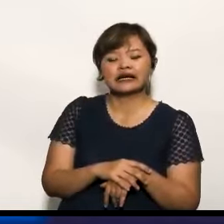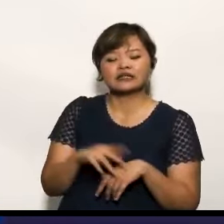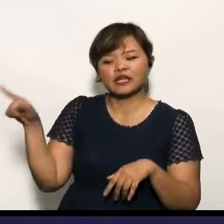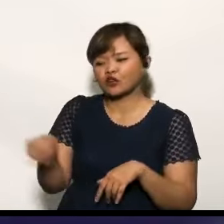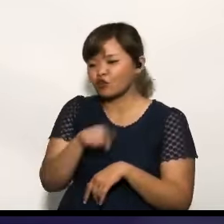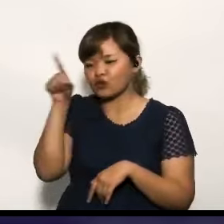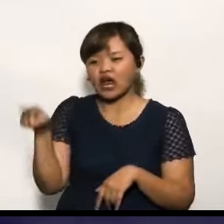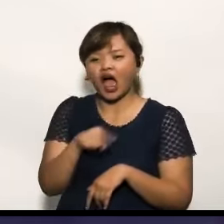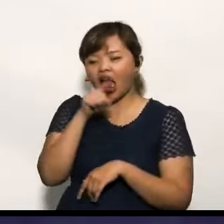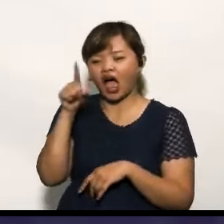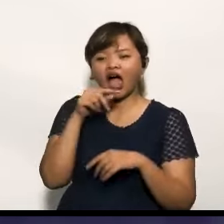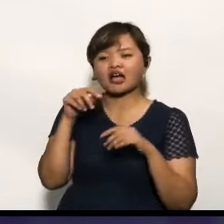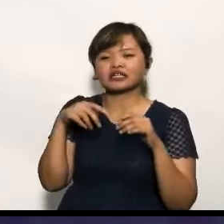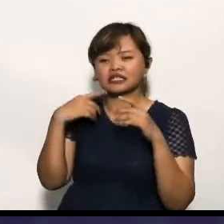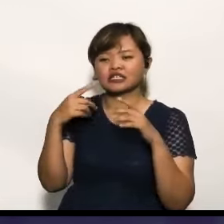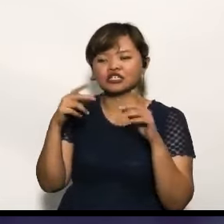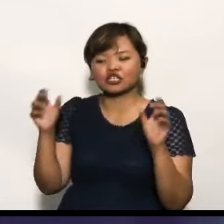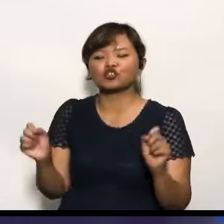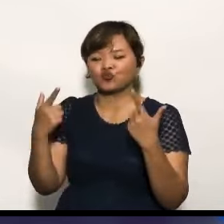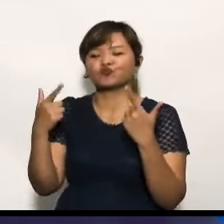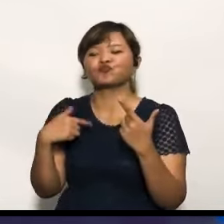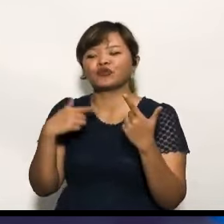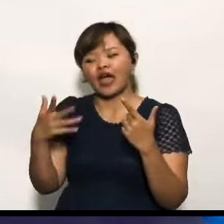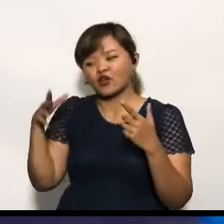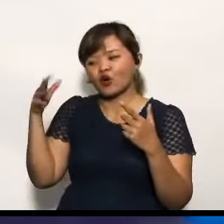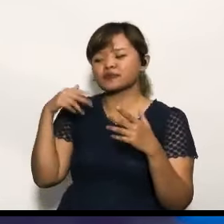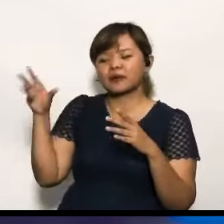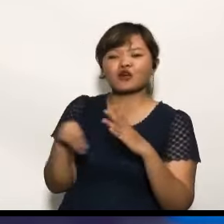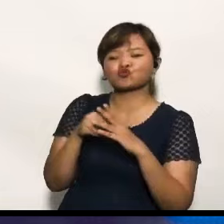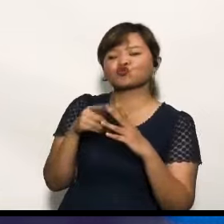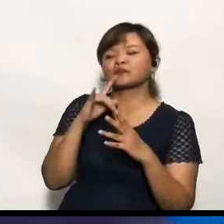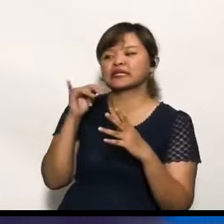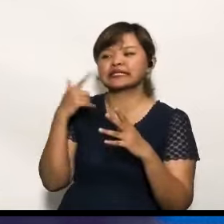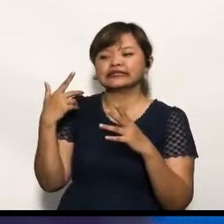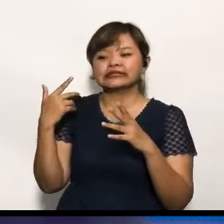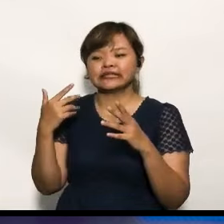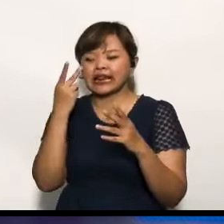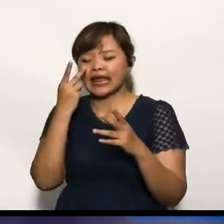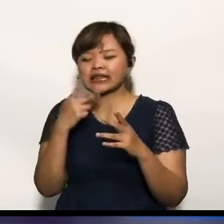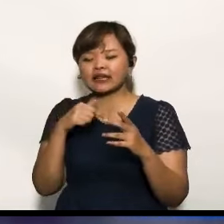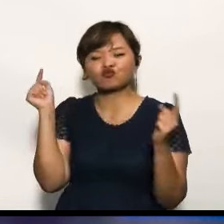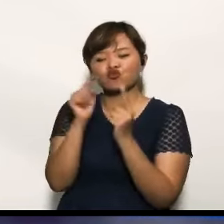roda kehidupan ini. And you'll see, Anda akan melihat the purpose of God in your life.